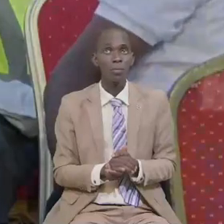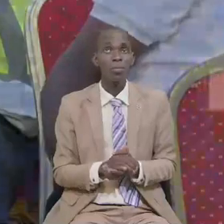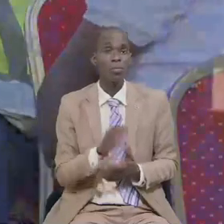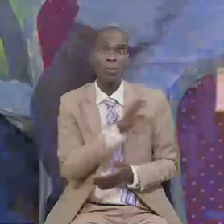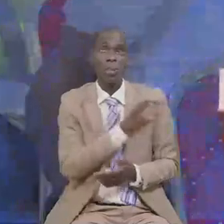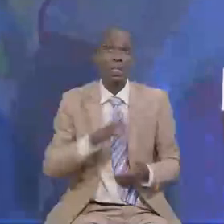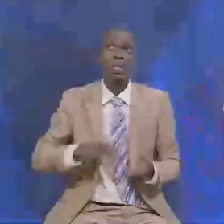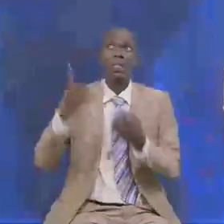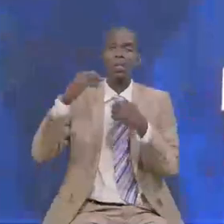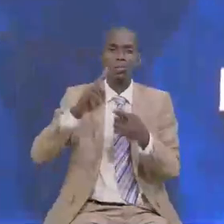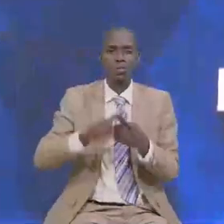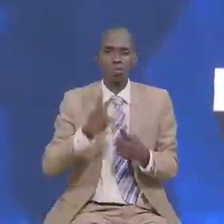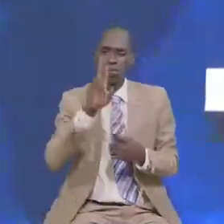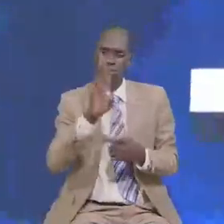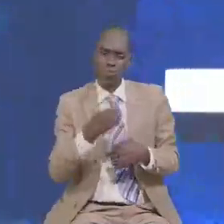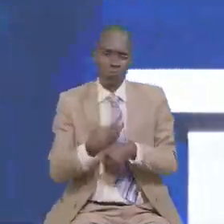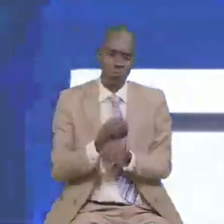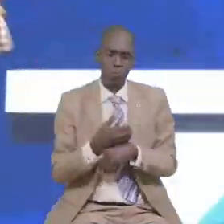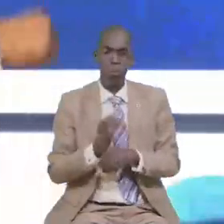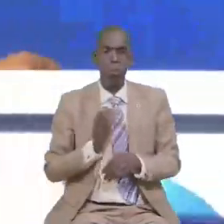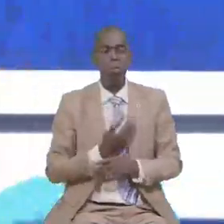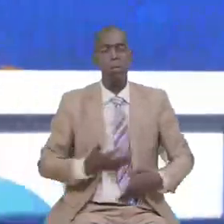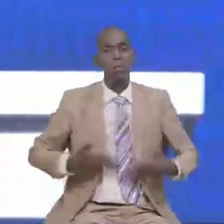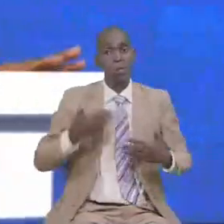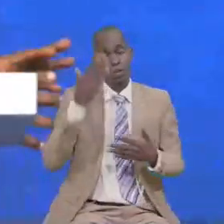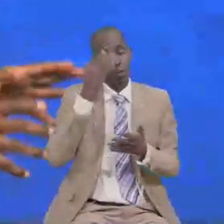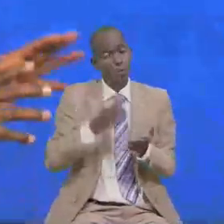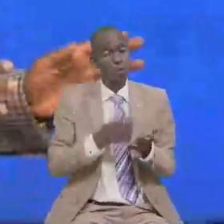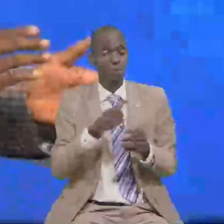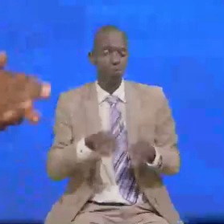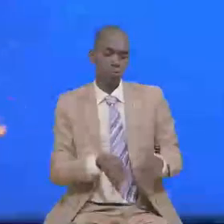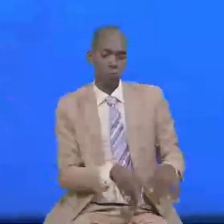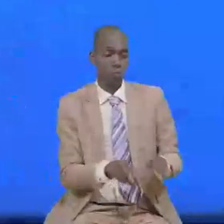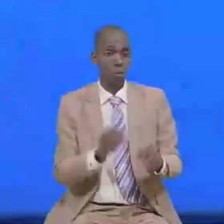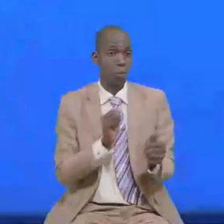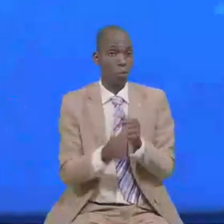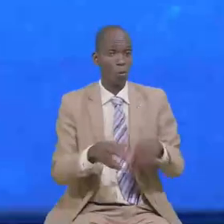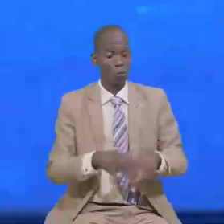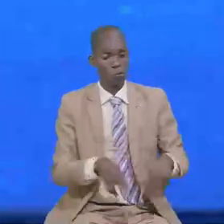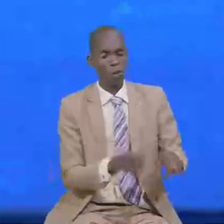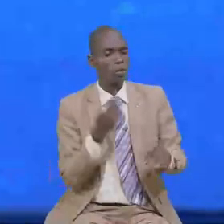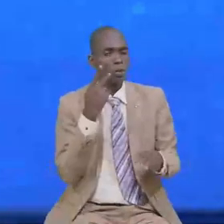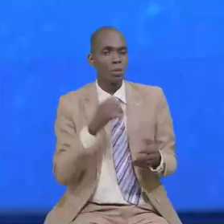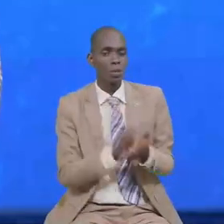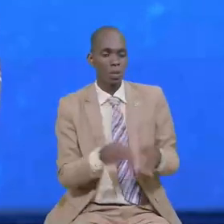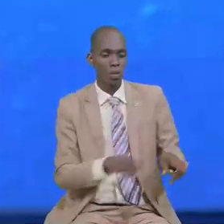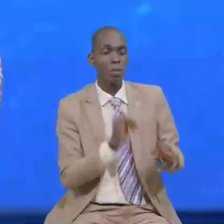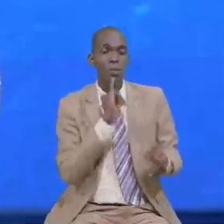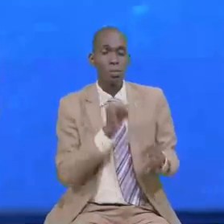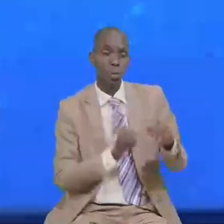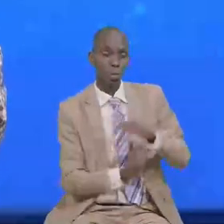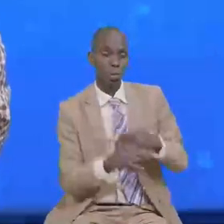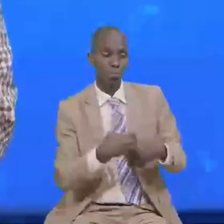Il est venu reconstruire notre vie. C'est parfois, vous passez dans la rue ou bien sur